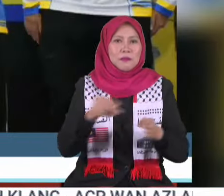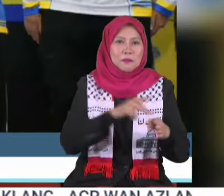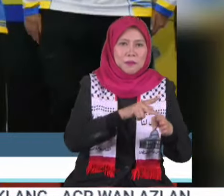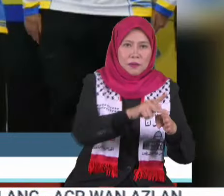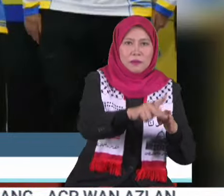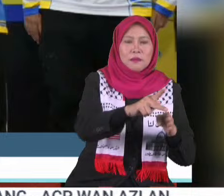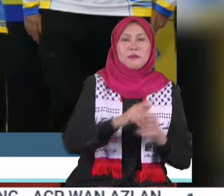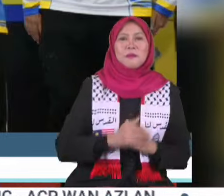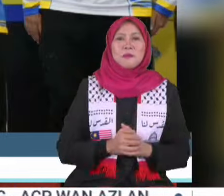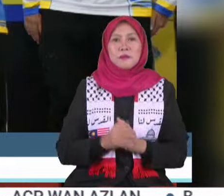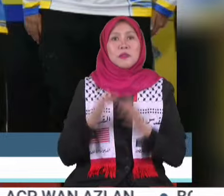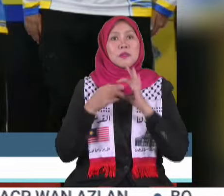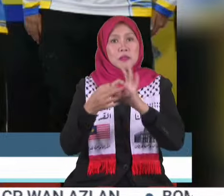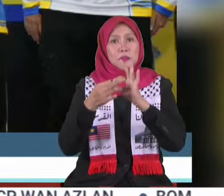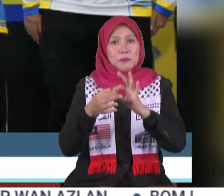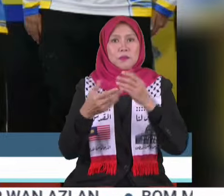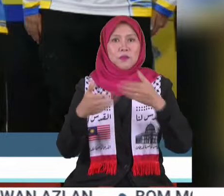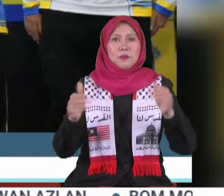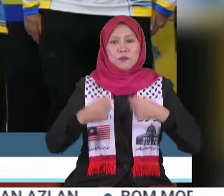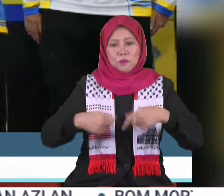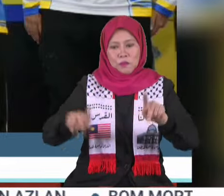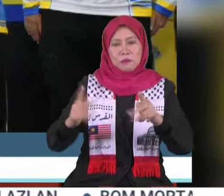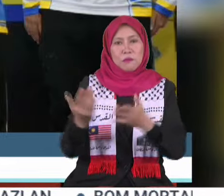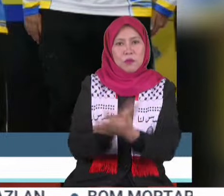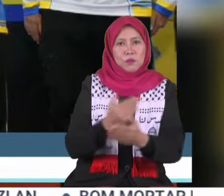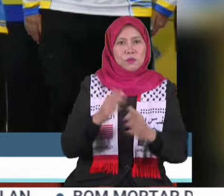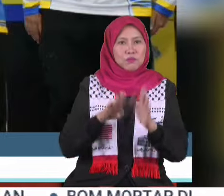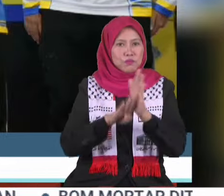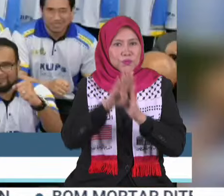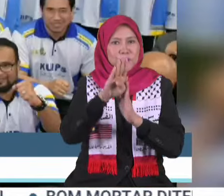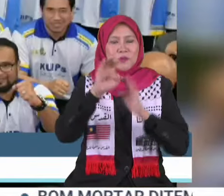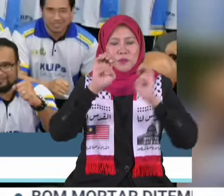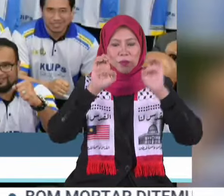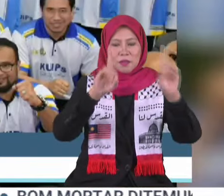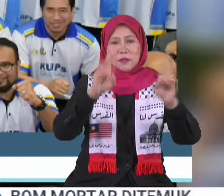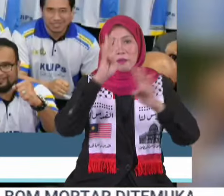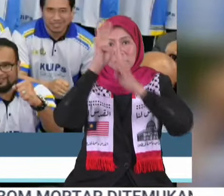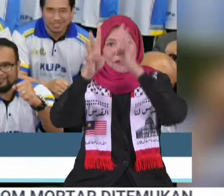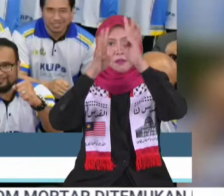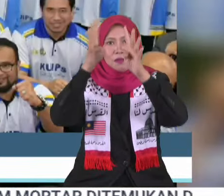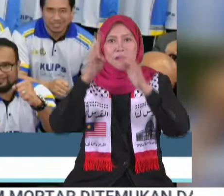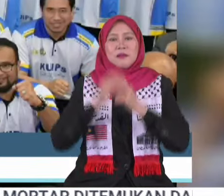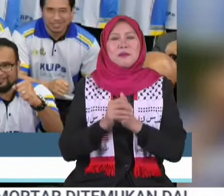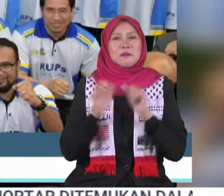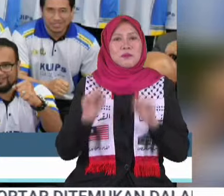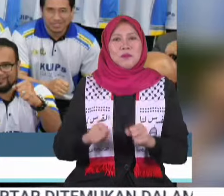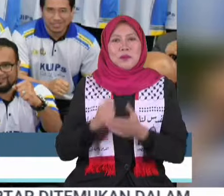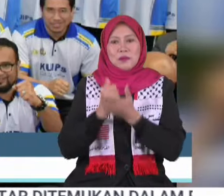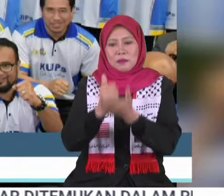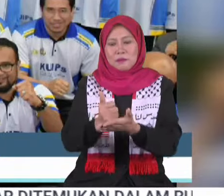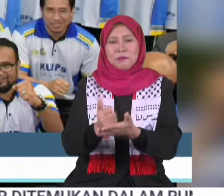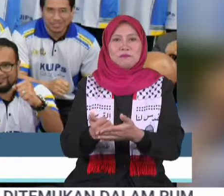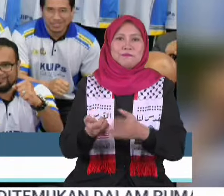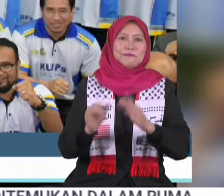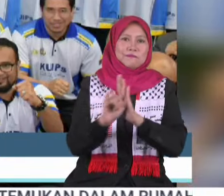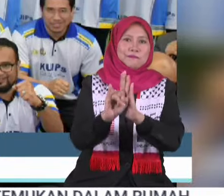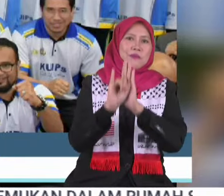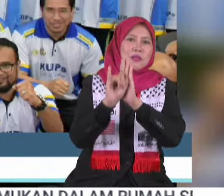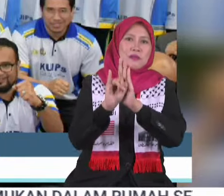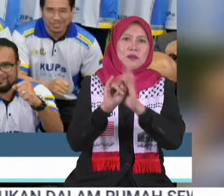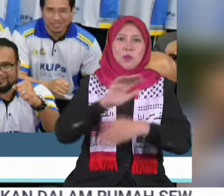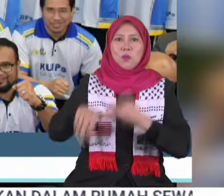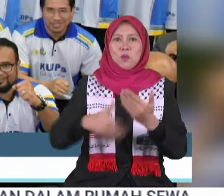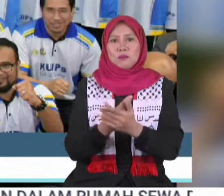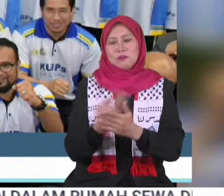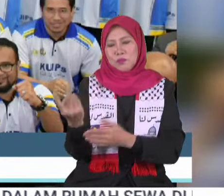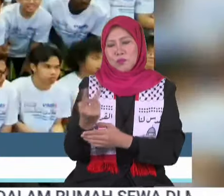Kerjasama ini juga akan membuka peluang baru untuk pembangunan akademik dan inovasi sekaligus dapat membantu meningkatkan imej kedua